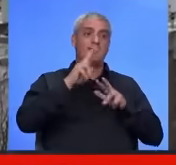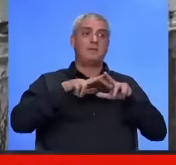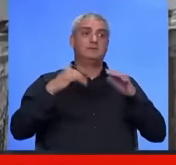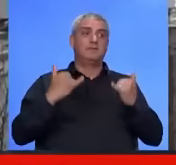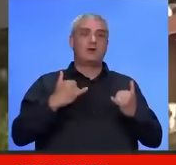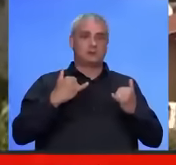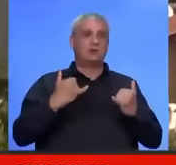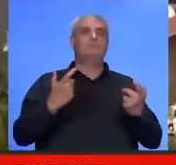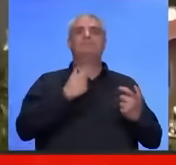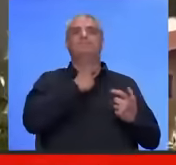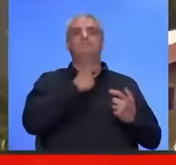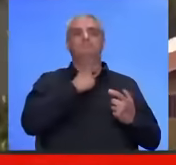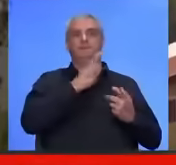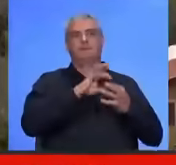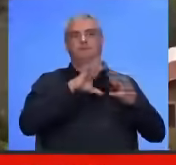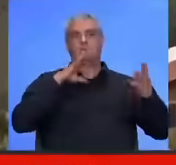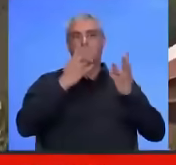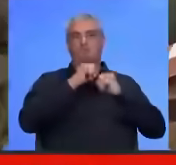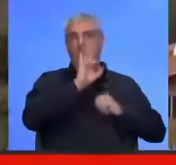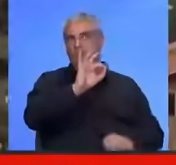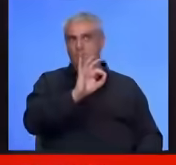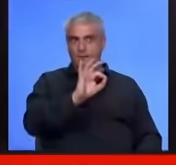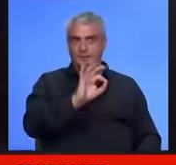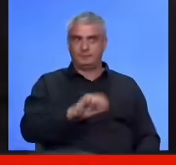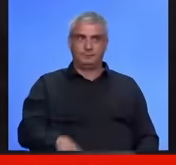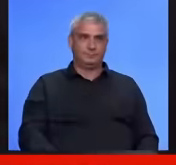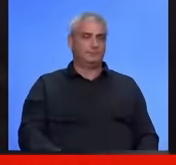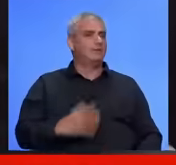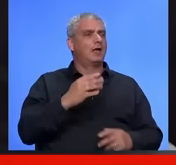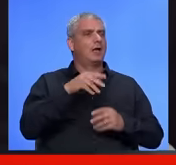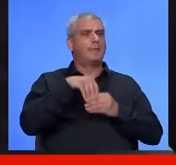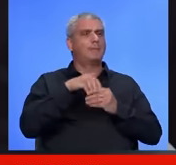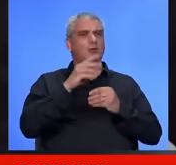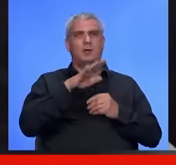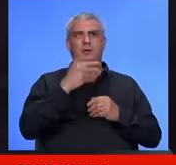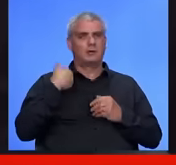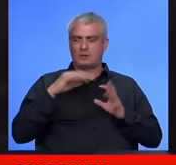הנוכחי כופה על יוסי ועל בת שבע ניתוק ממשפחתם. כמה מתוכם בקריית שמונה?